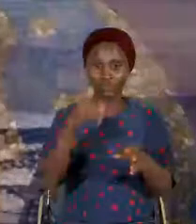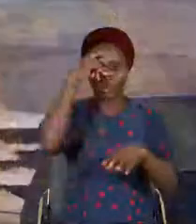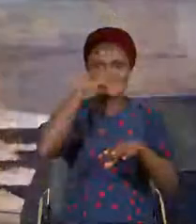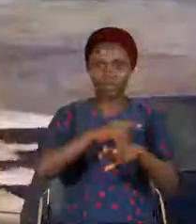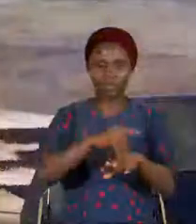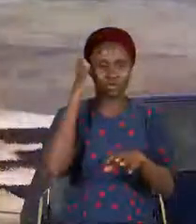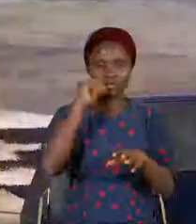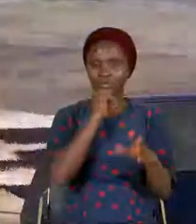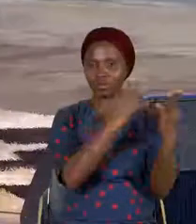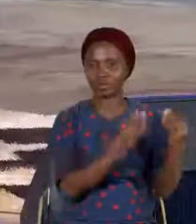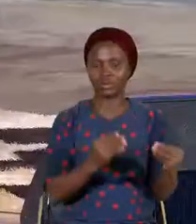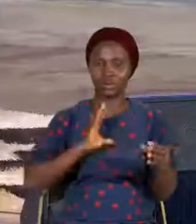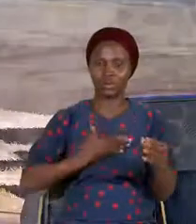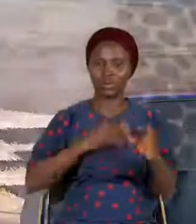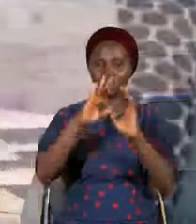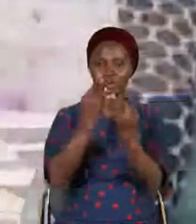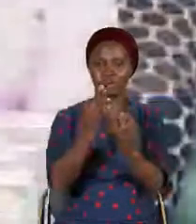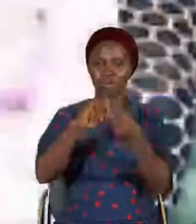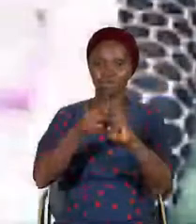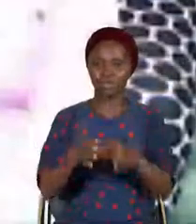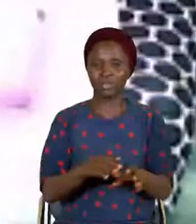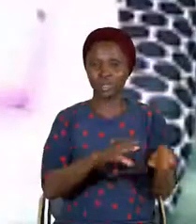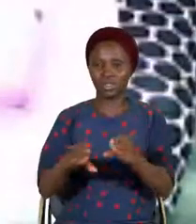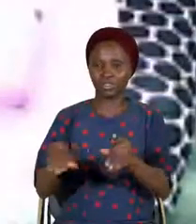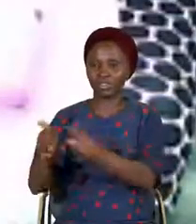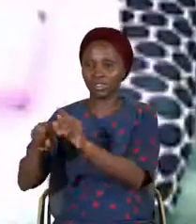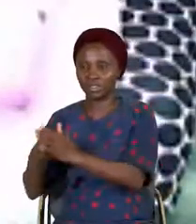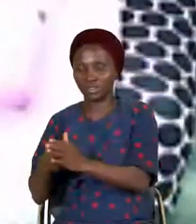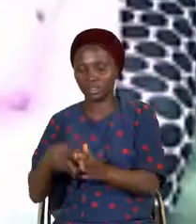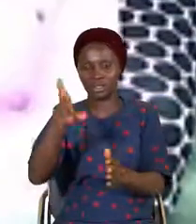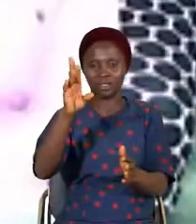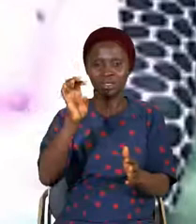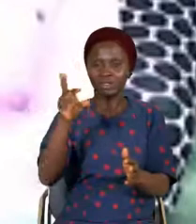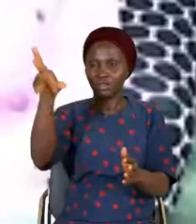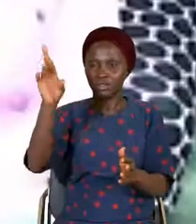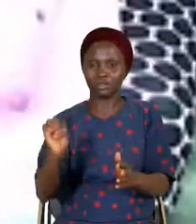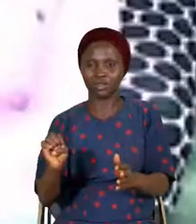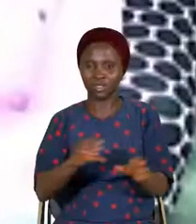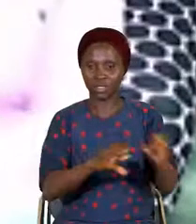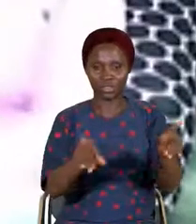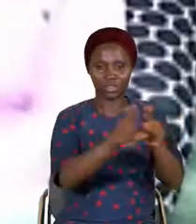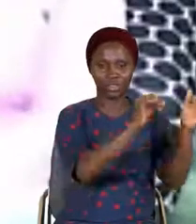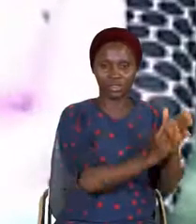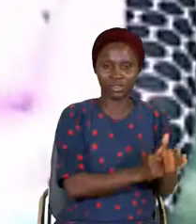ne résoudra jamais nos problèmes de famille. Les actions, les réactions de telle